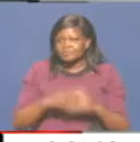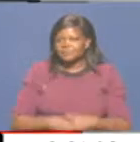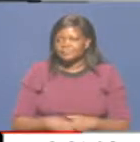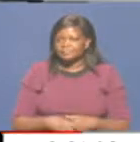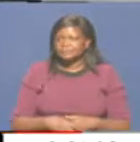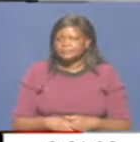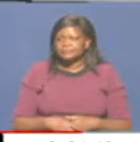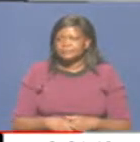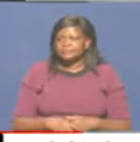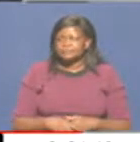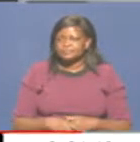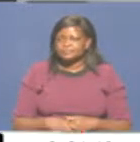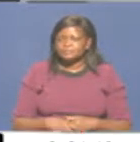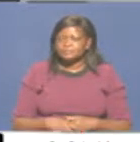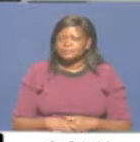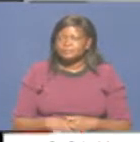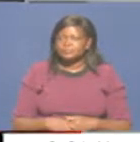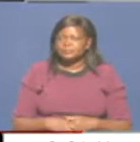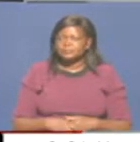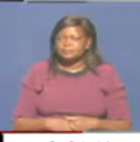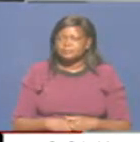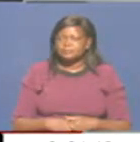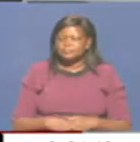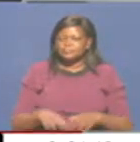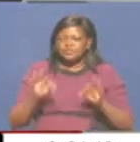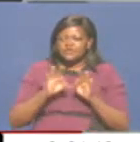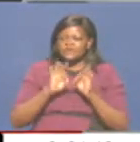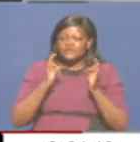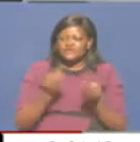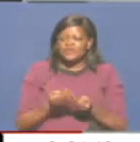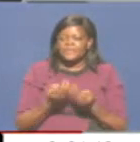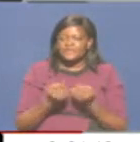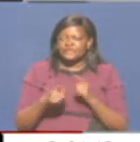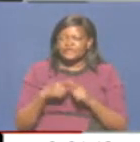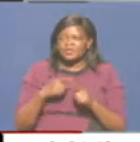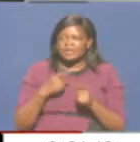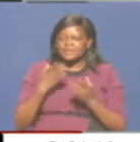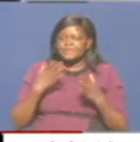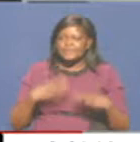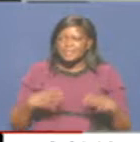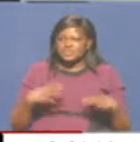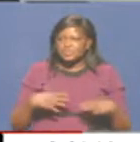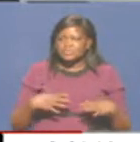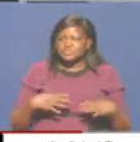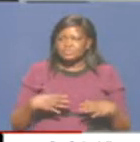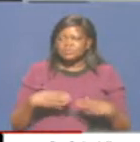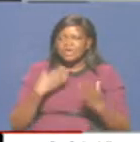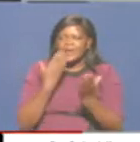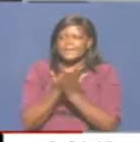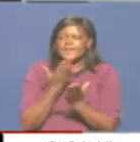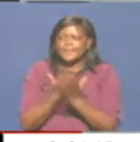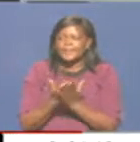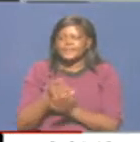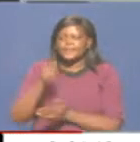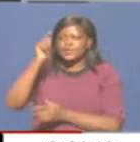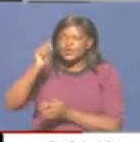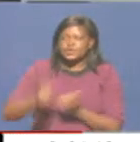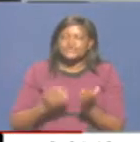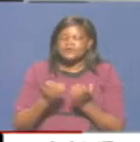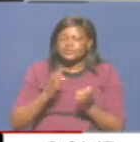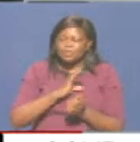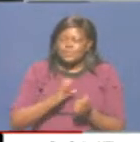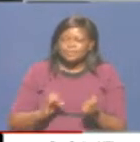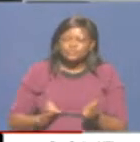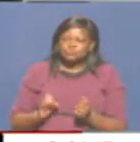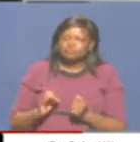From politics onto the corridors of justice, the family of slain businessman Tob Cohen has petitioned the Judicial Service Commission to order